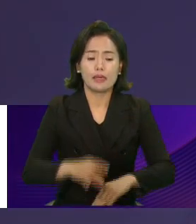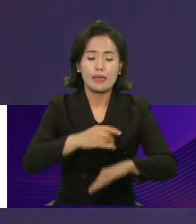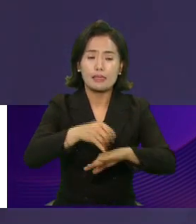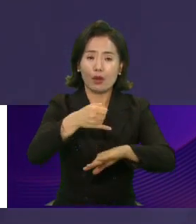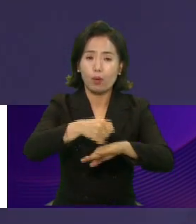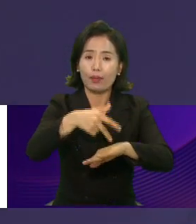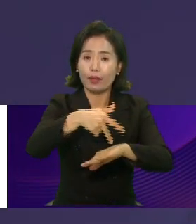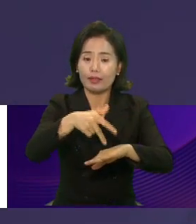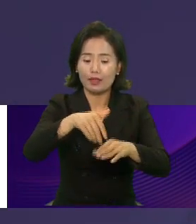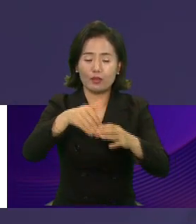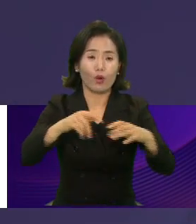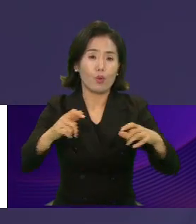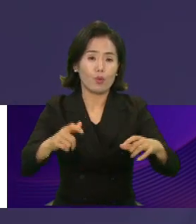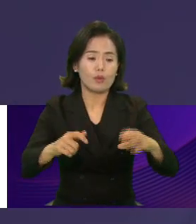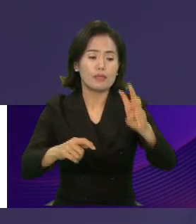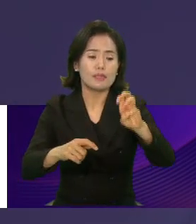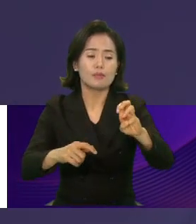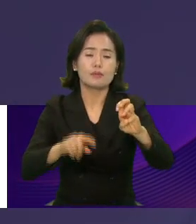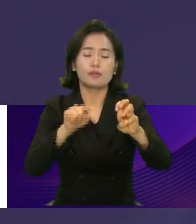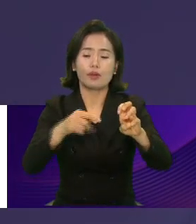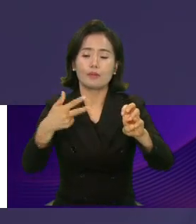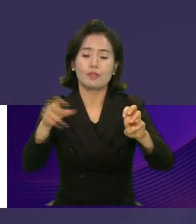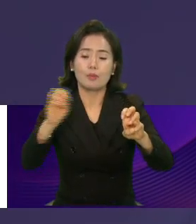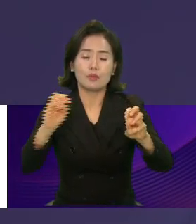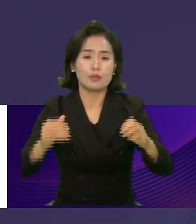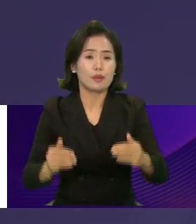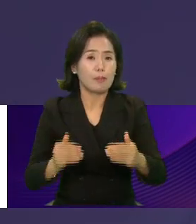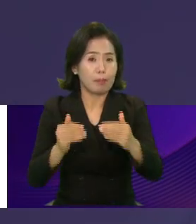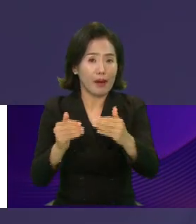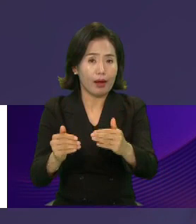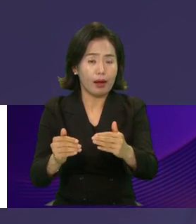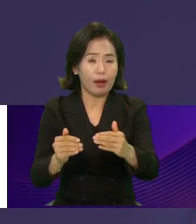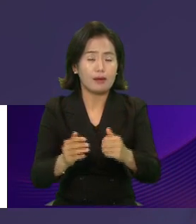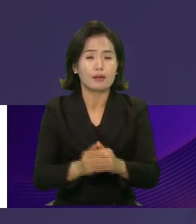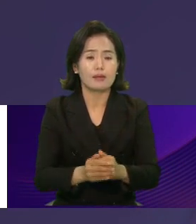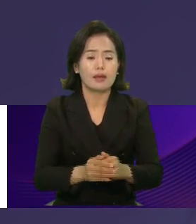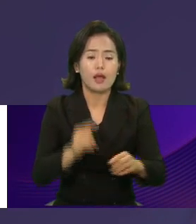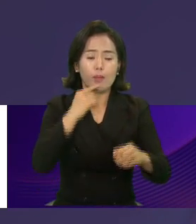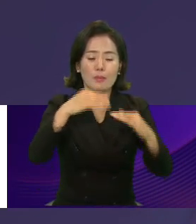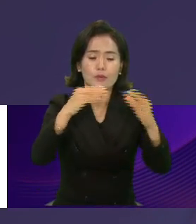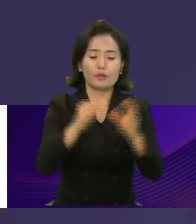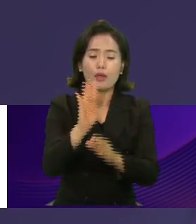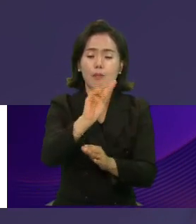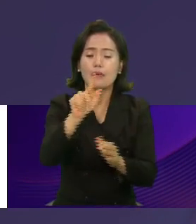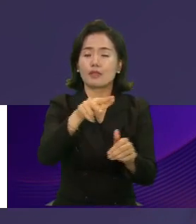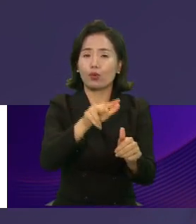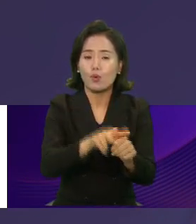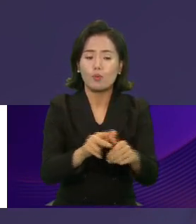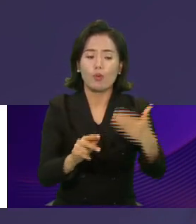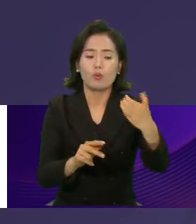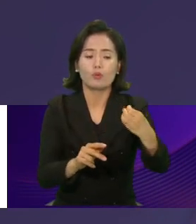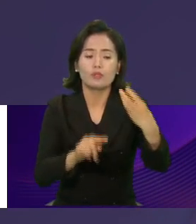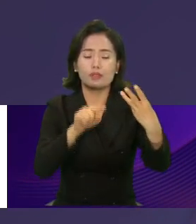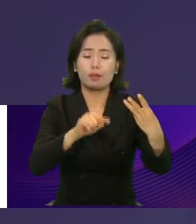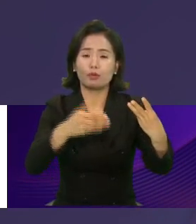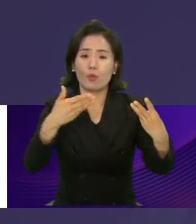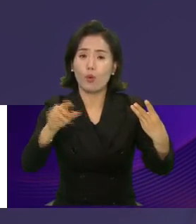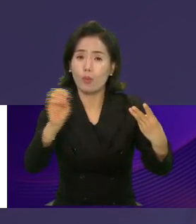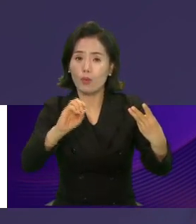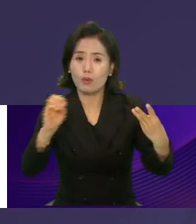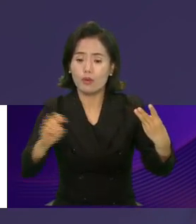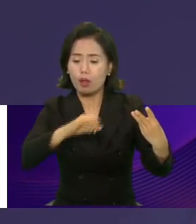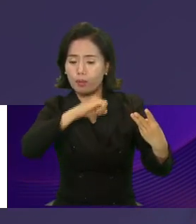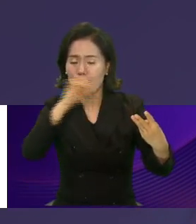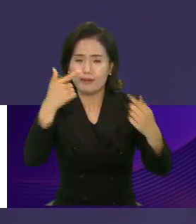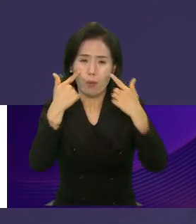해남안도 진도 선거구입니다. 30.7%까지 개표 진행됐고요. 더불어민주당 박지원 후보가 93.5%로